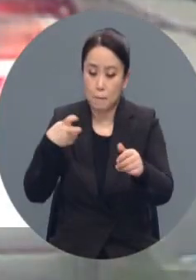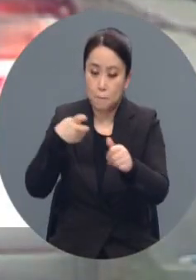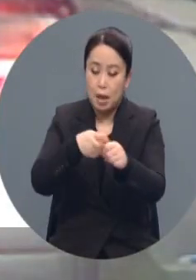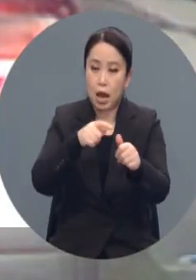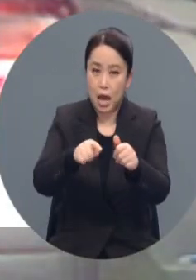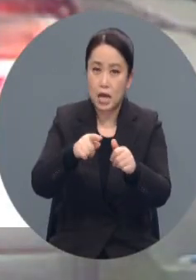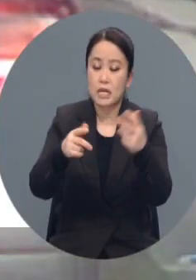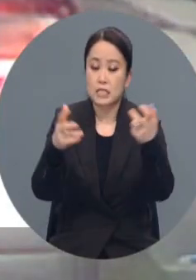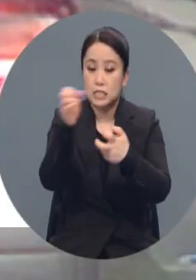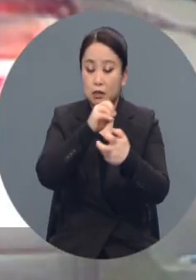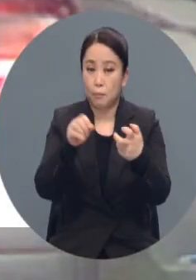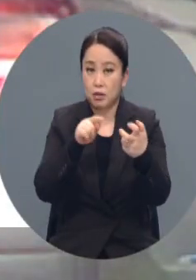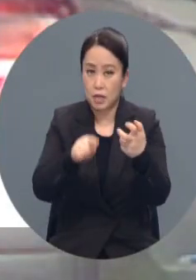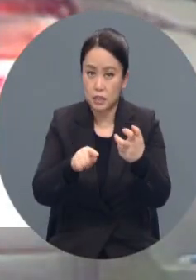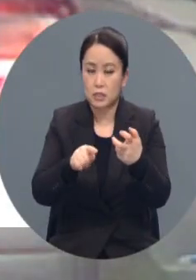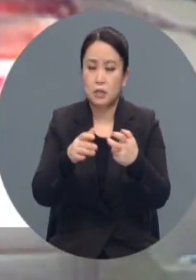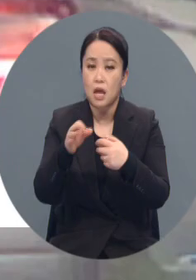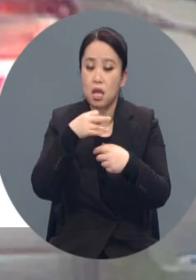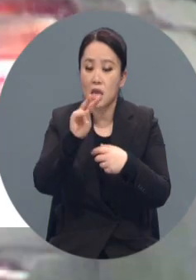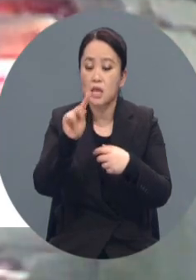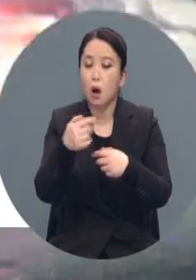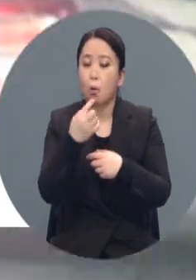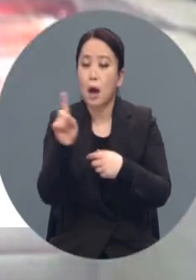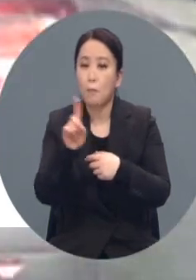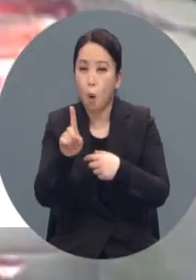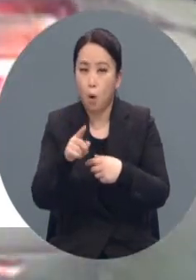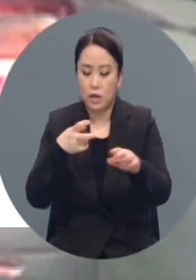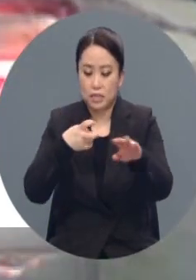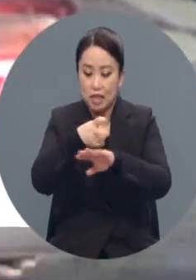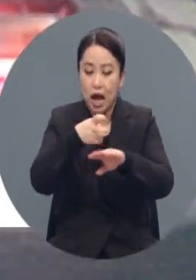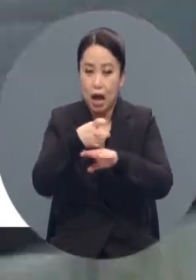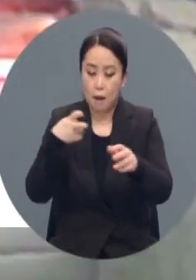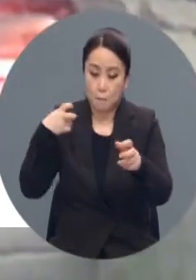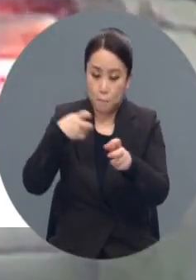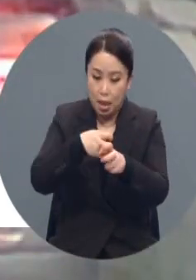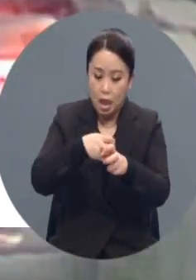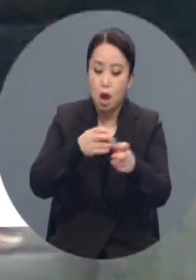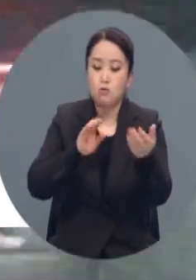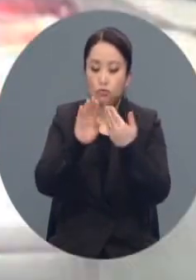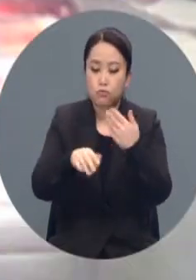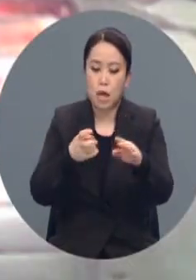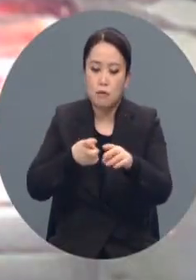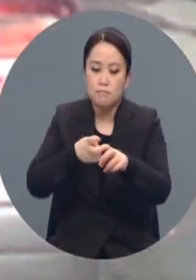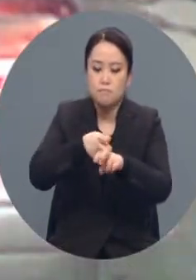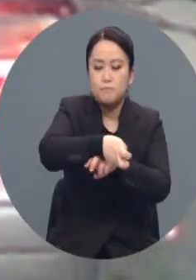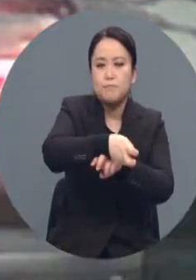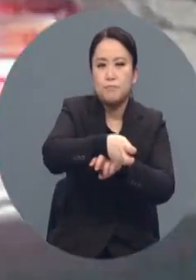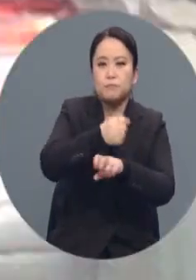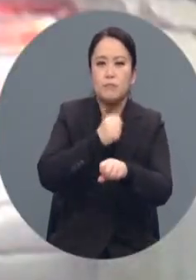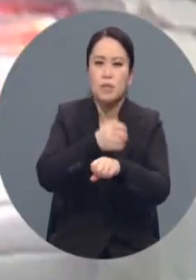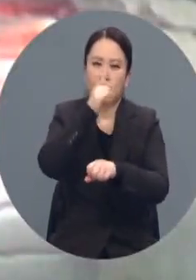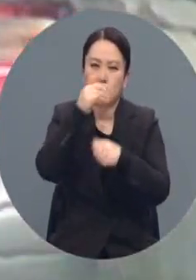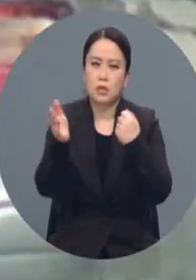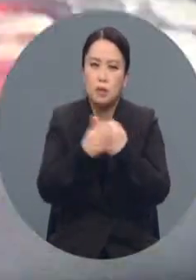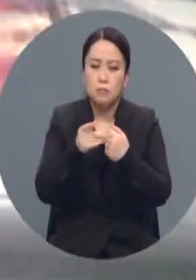보행자의 70%는 역과, 즉 차에 치인 뒤 깔리는 2차 사고를 당해 현장에서